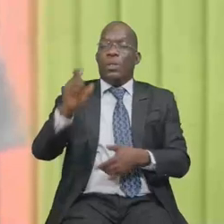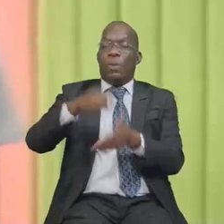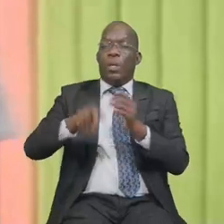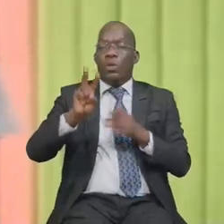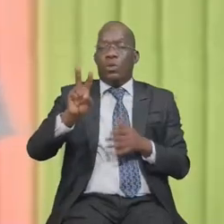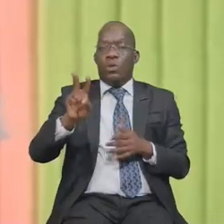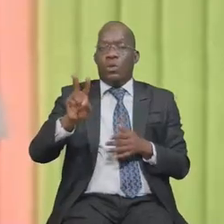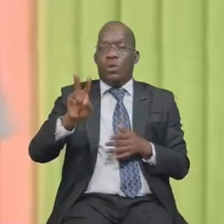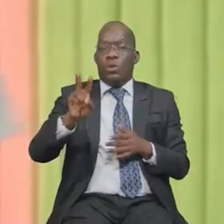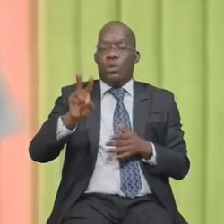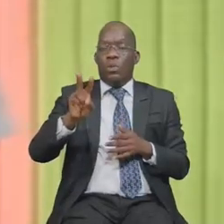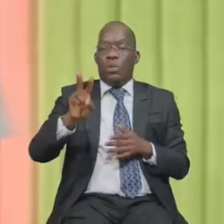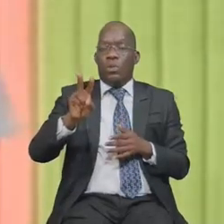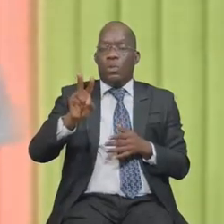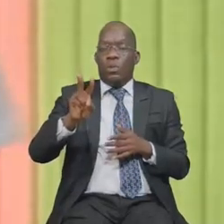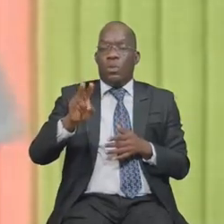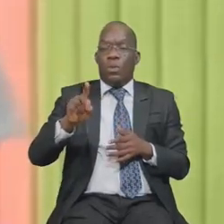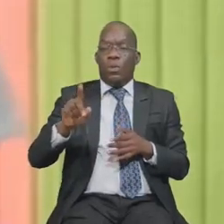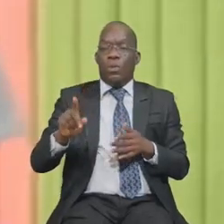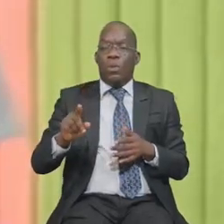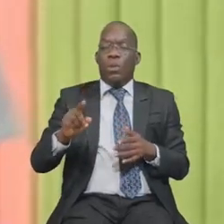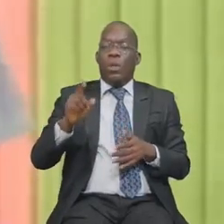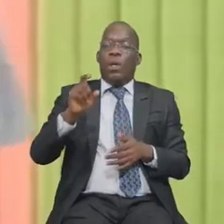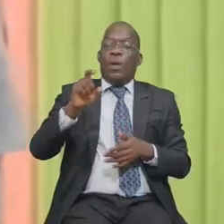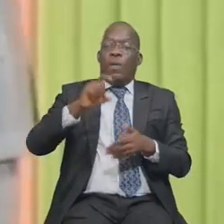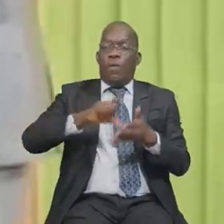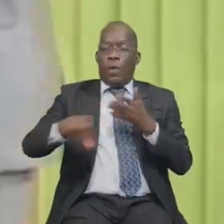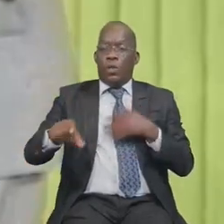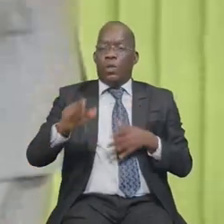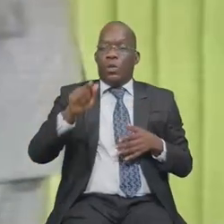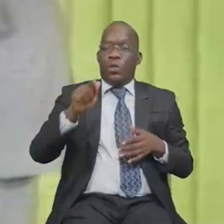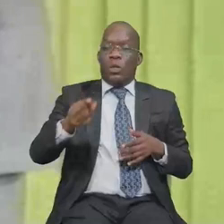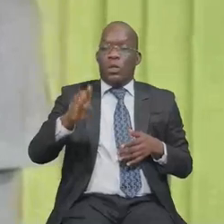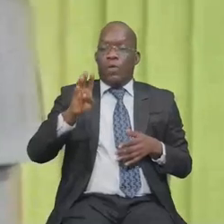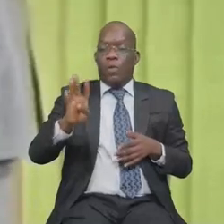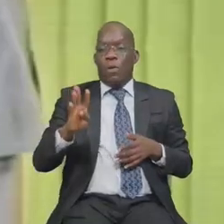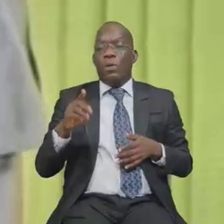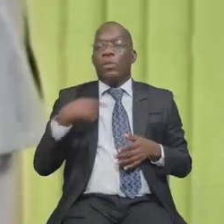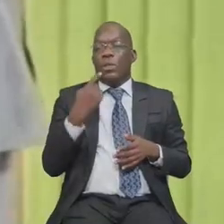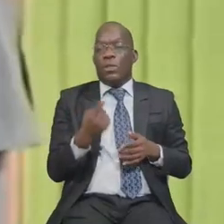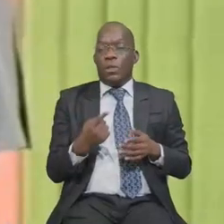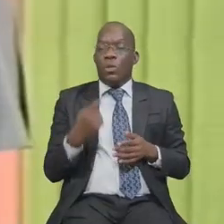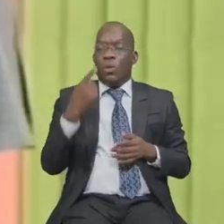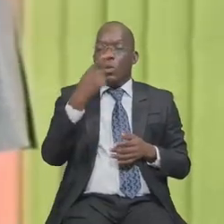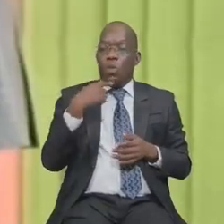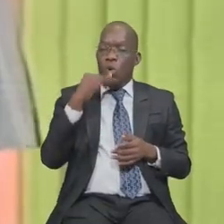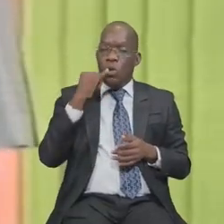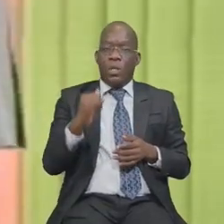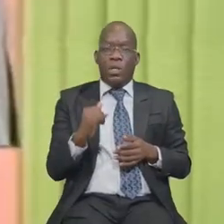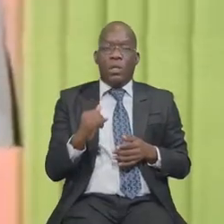chapitre 2, verset 24, il dit, lui qui a porté